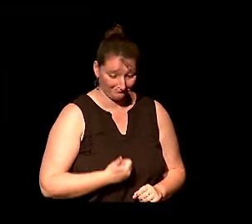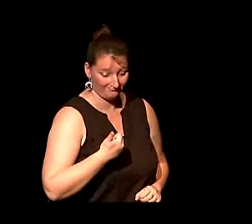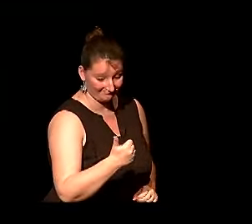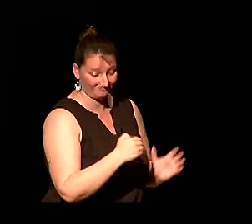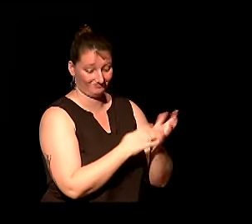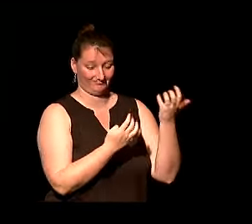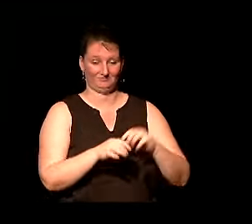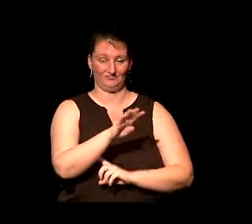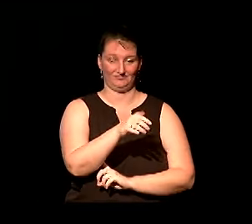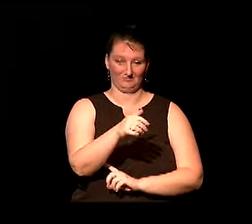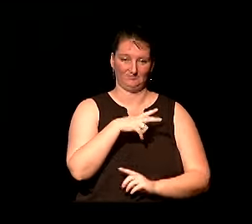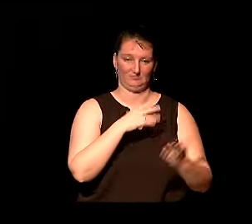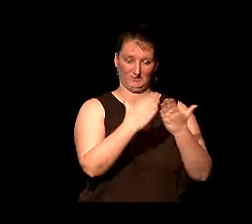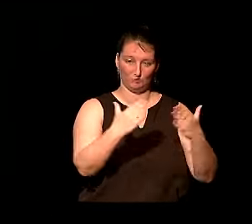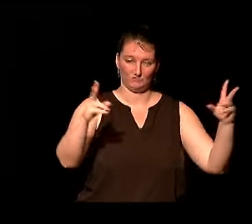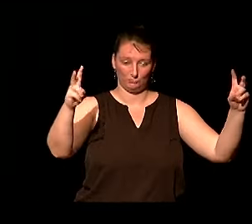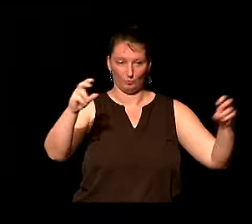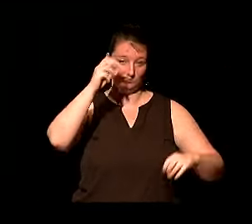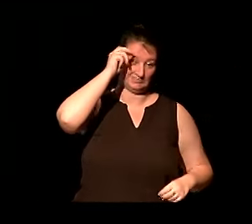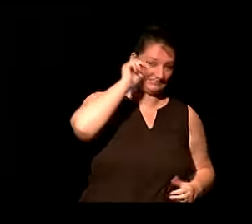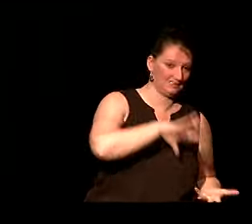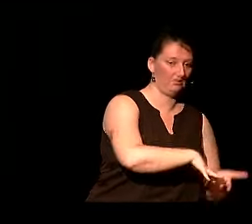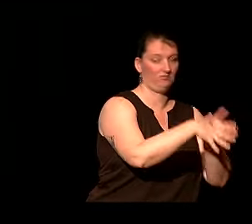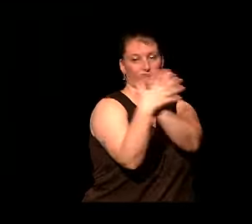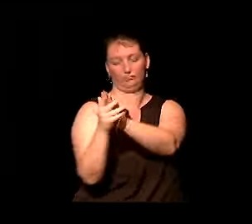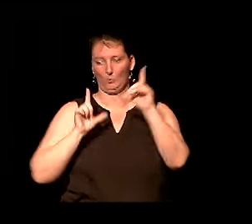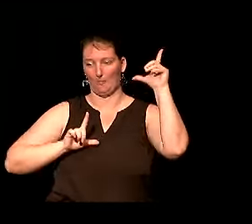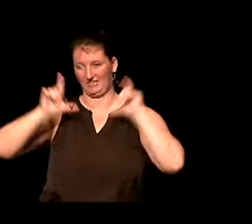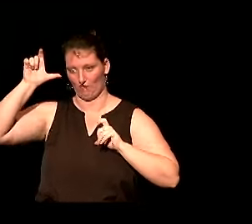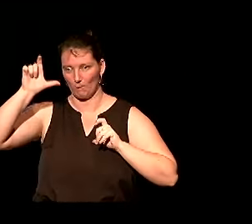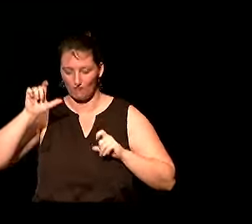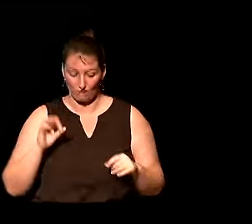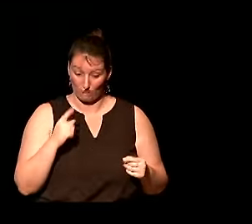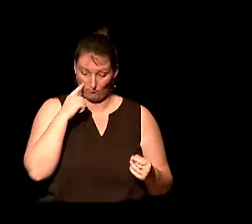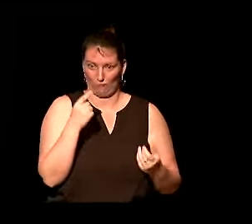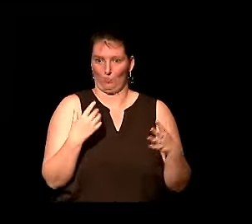à Picasso, donc pour compléter cette histoire de l'art moderne. Donc il y